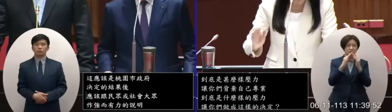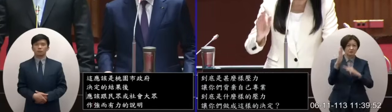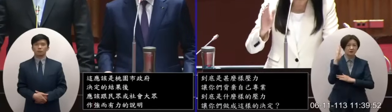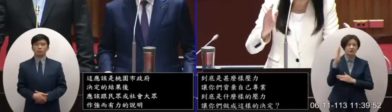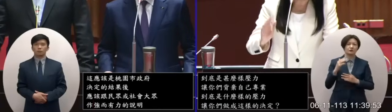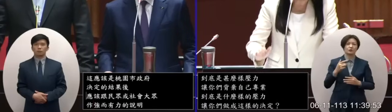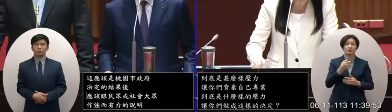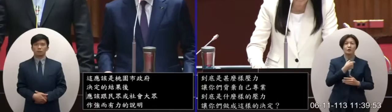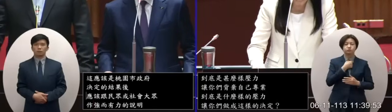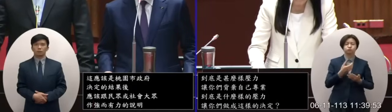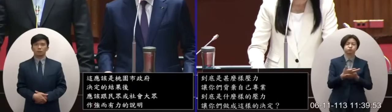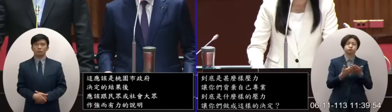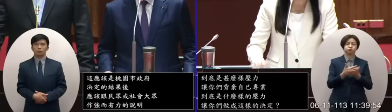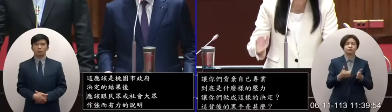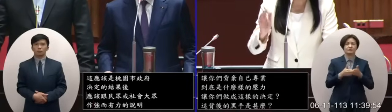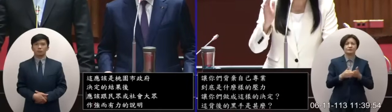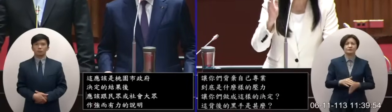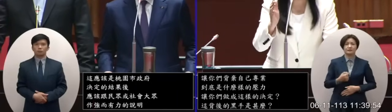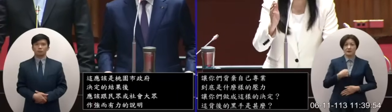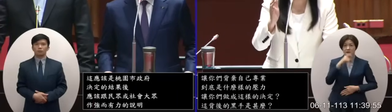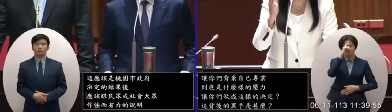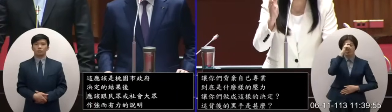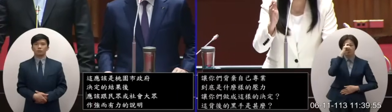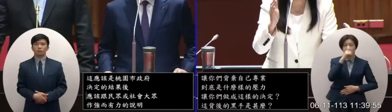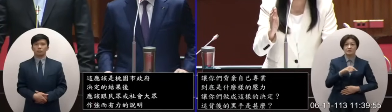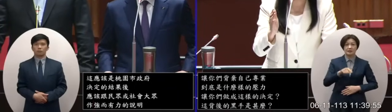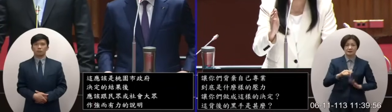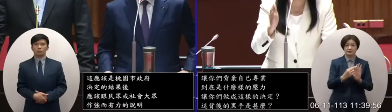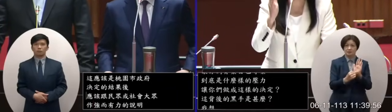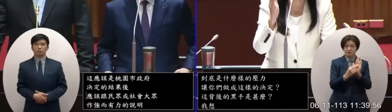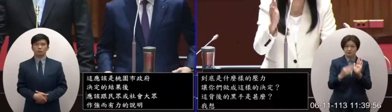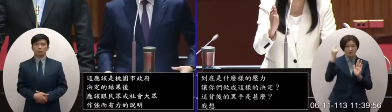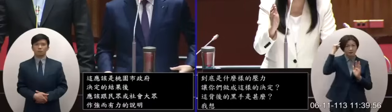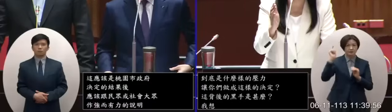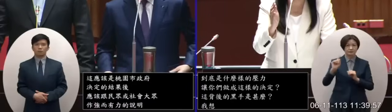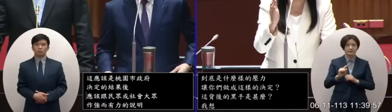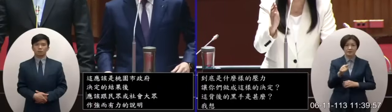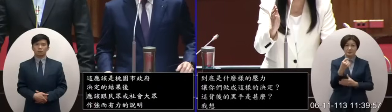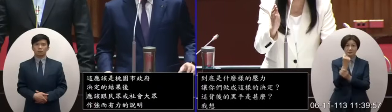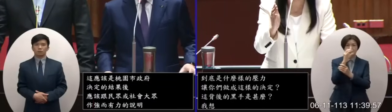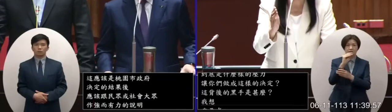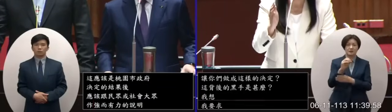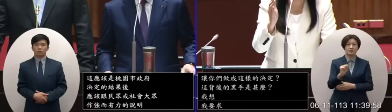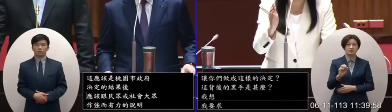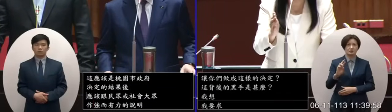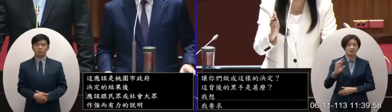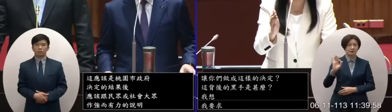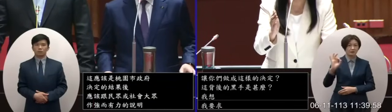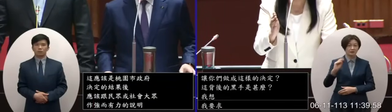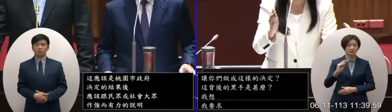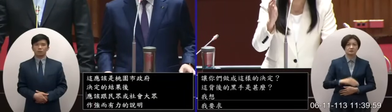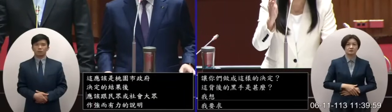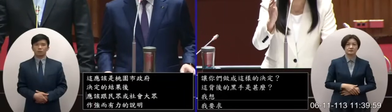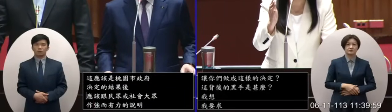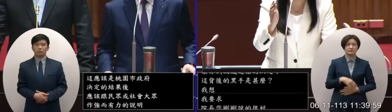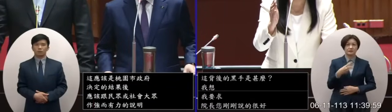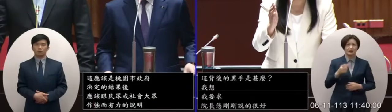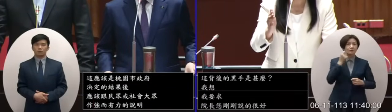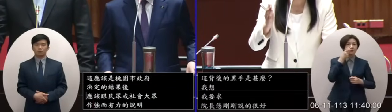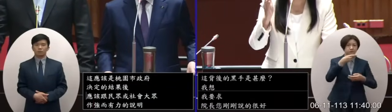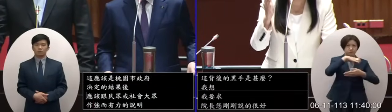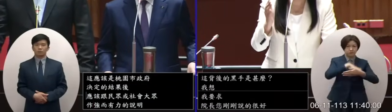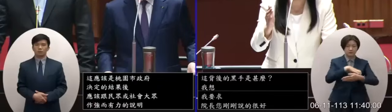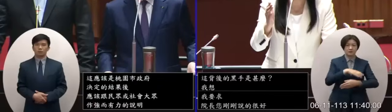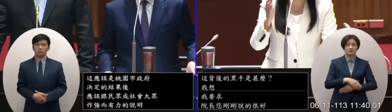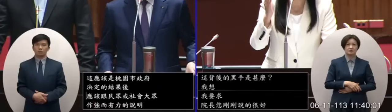通，那本席是希望哦，你今天说清楚你的态度，你是不是支持 SRF？ 那么有没有办法在一个月之